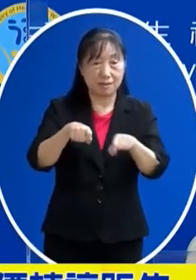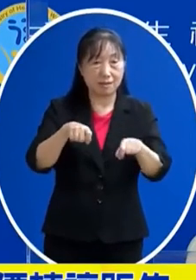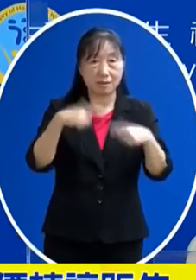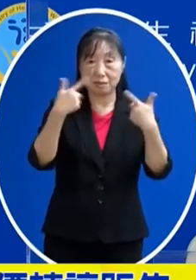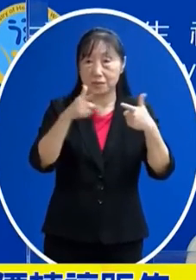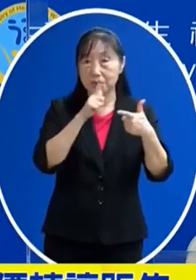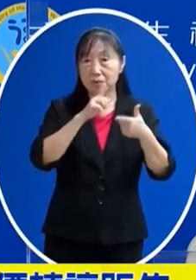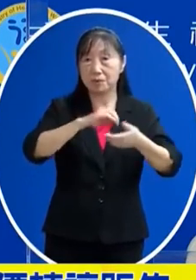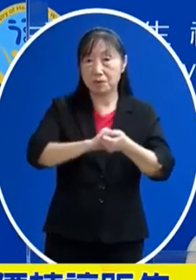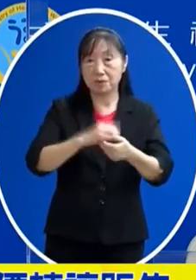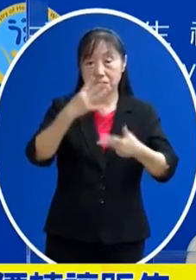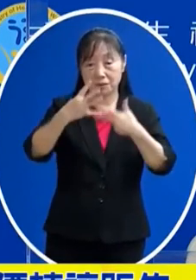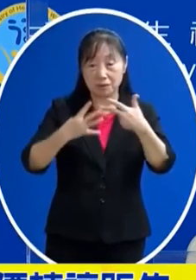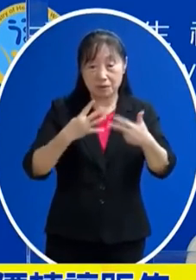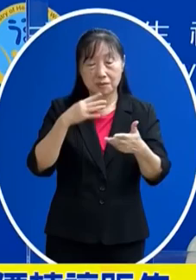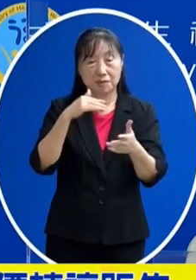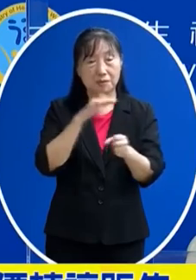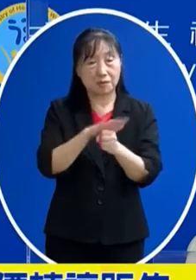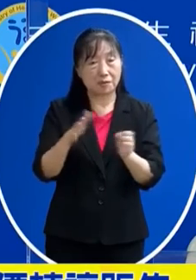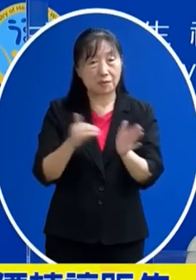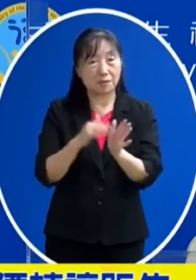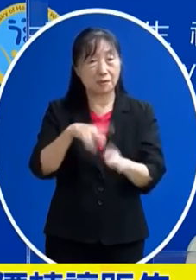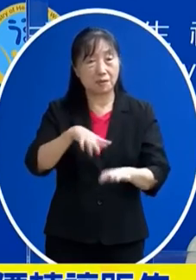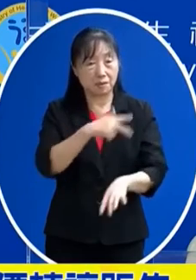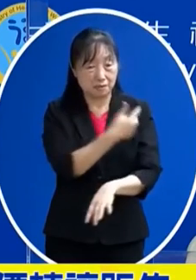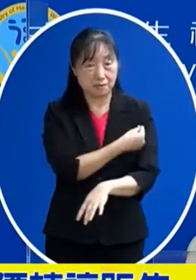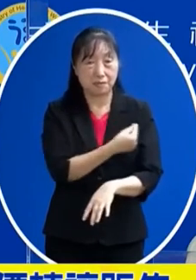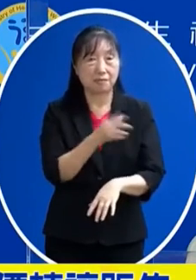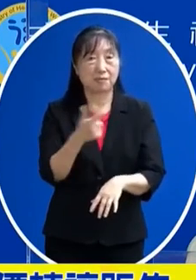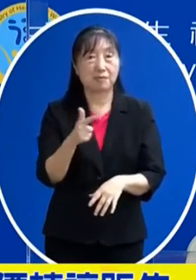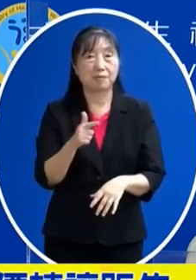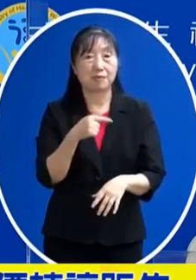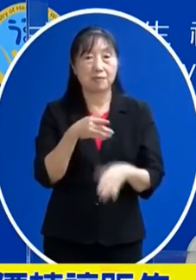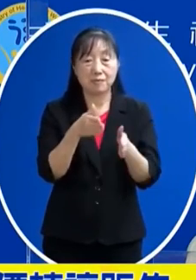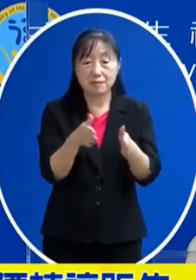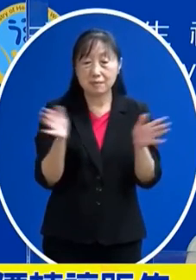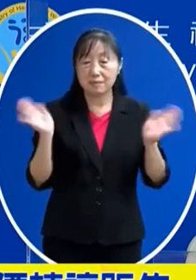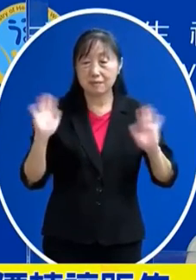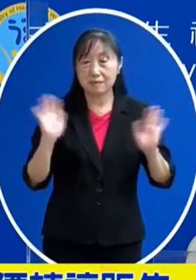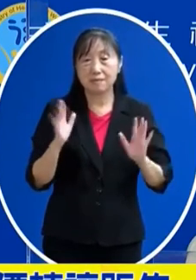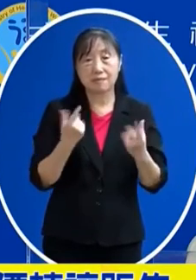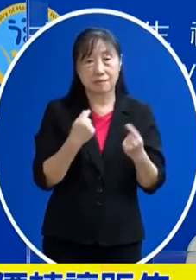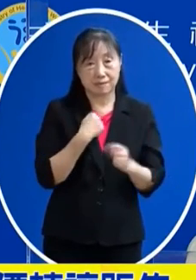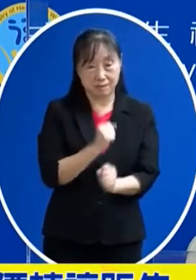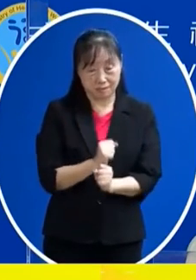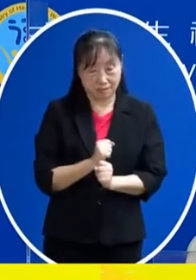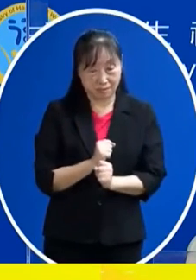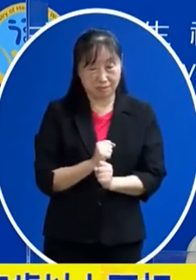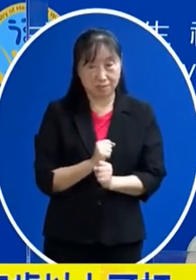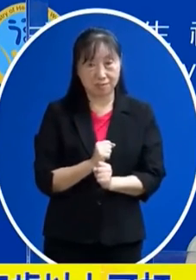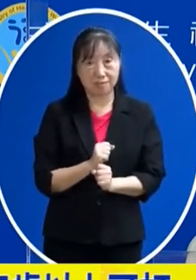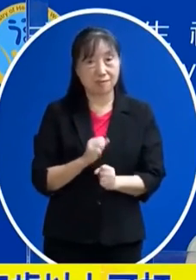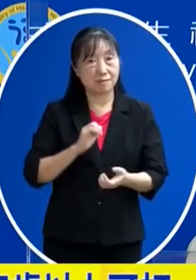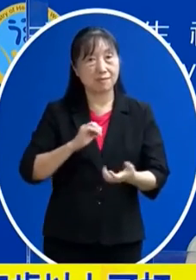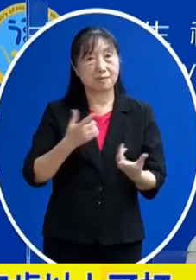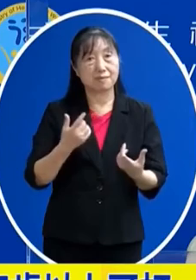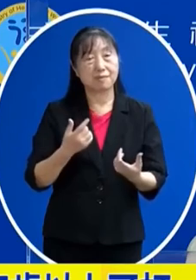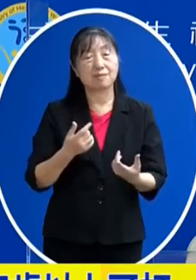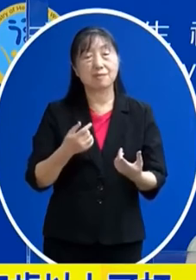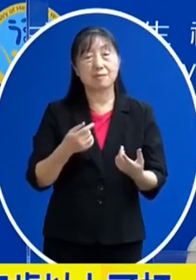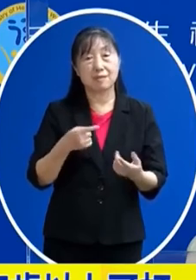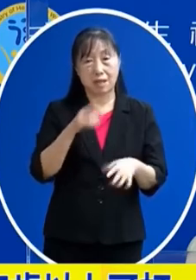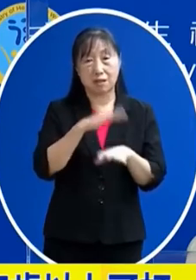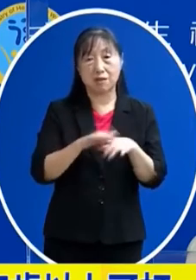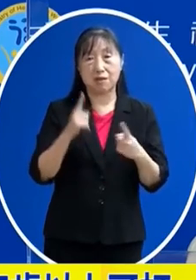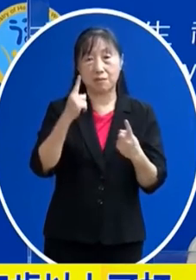就是四周啦，好，那小就是儿童的部分，那当然就是要再观察，那也不是四周，那会